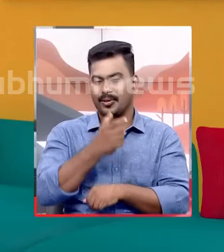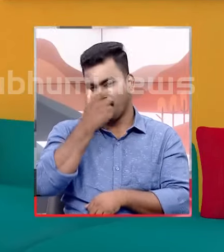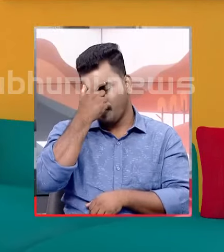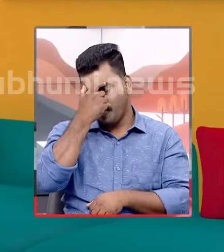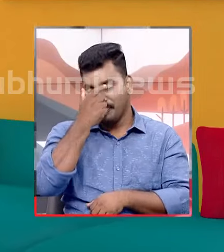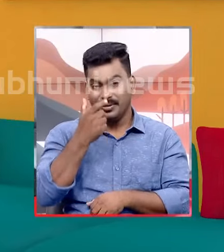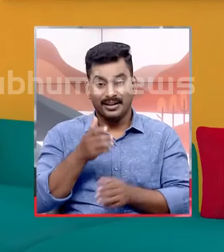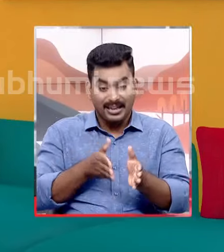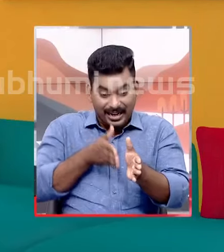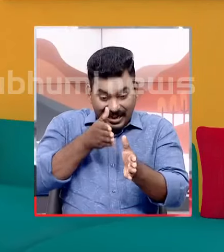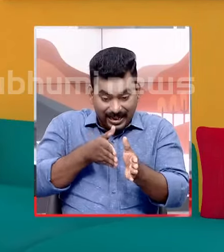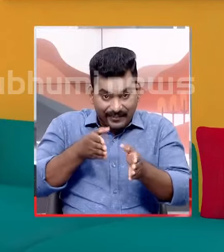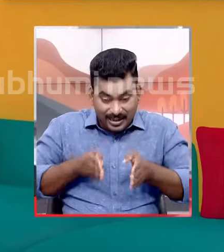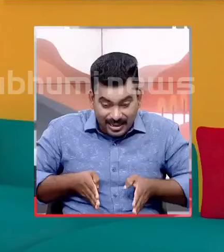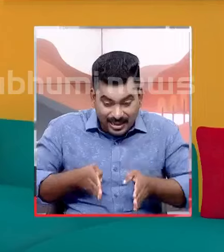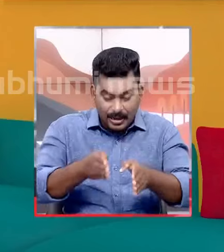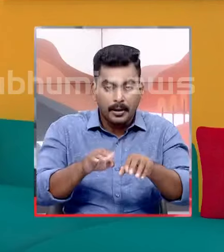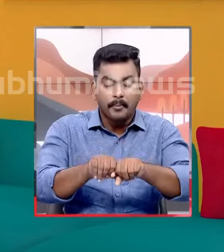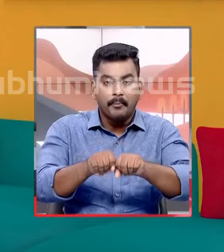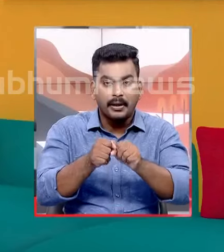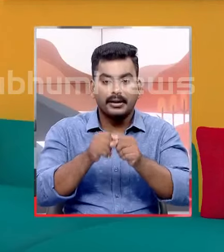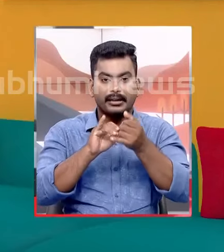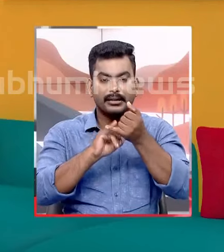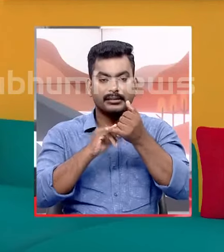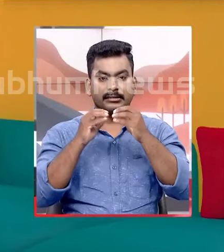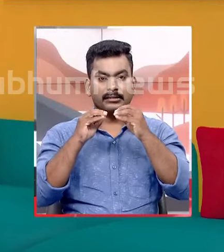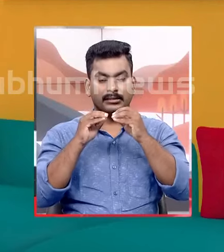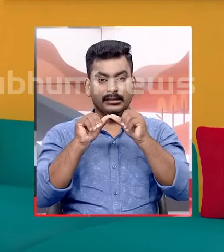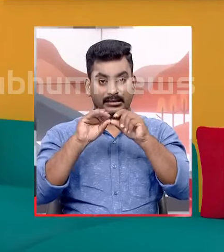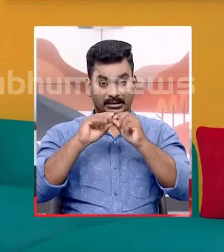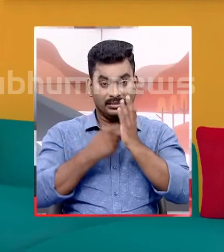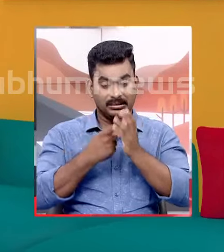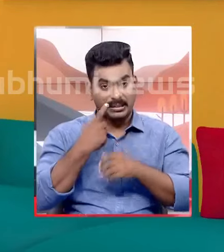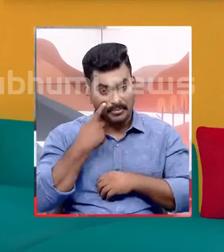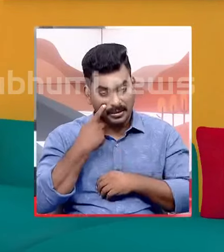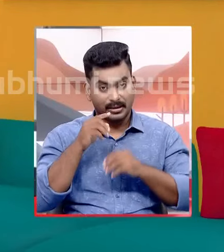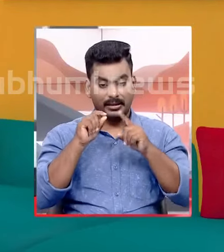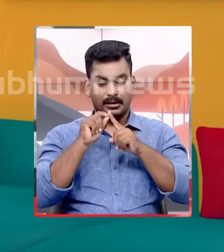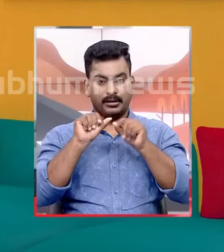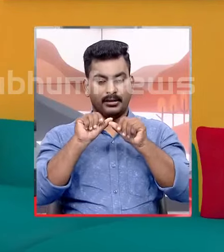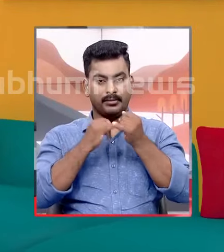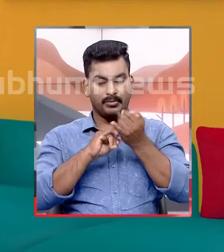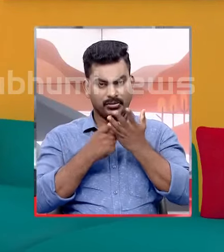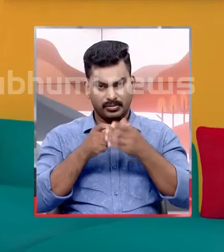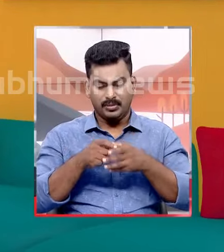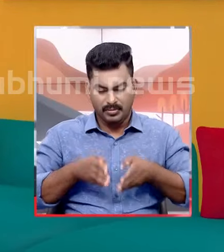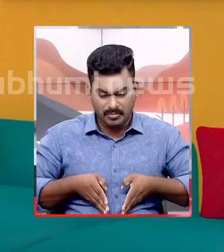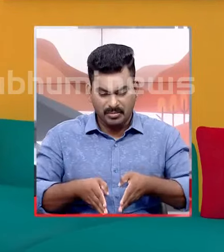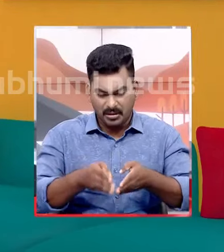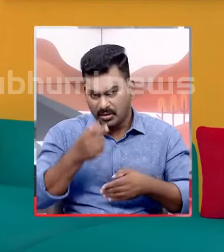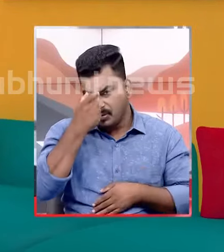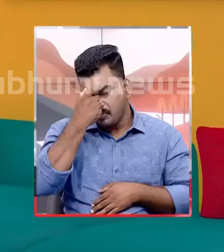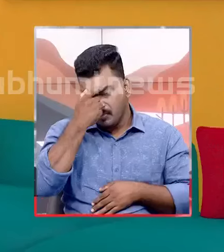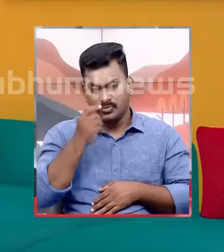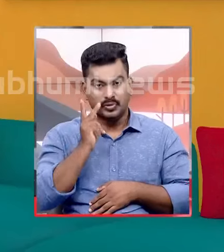ട്രാക്കിൽ വിള്ളൽ കണ്ടെത്തിയിരുന്നു. പരശുരാം ശബരി എക്സ്പ്രസുകൾ അരമണിക്കൂറിലധികമാണ് പിടിച്ചിട്ടത്. പാറോലിക്കലിന് സമീപമാണ് വിള്ളൽ കണ്ടെത്തിയത്.